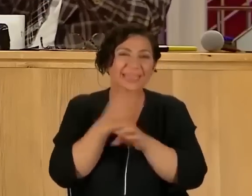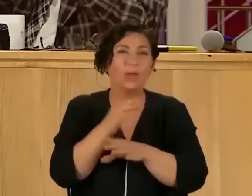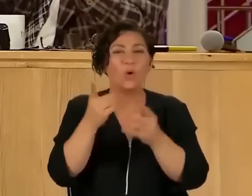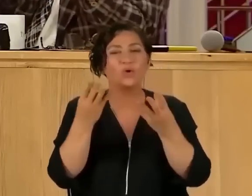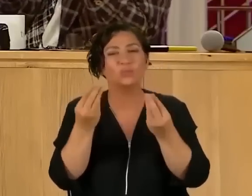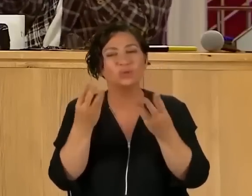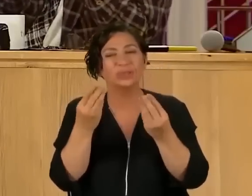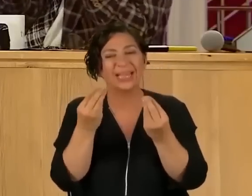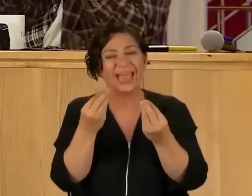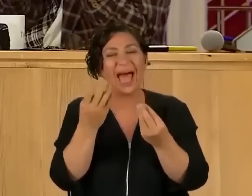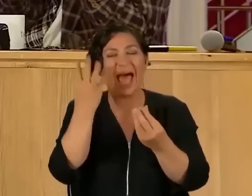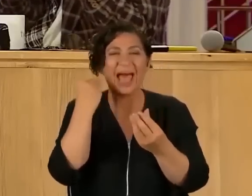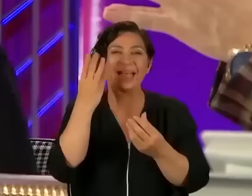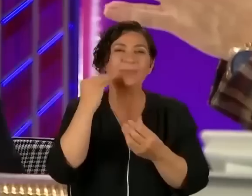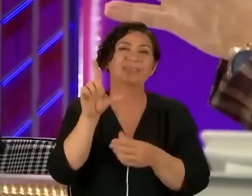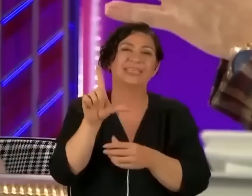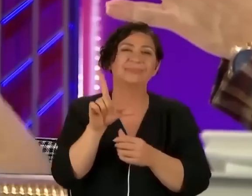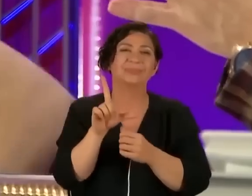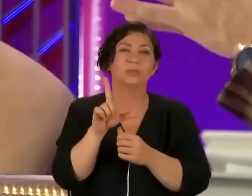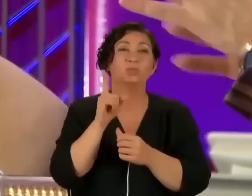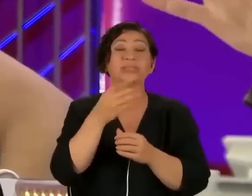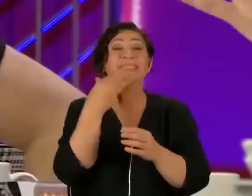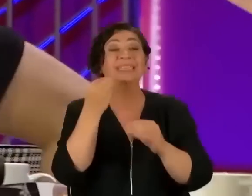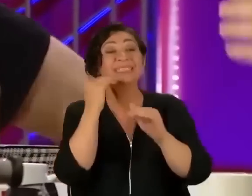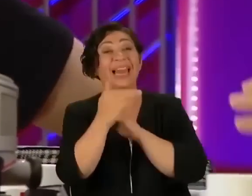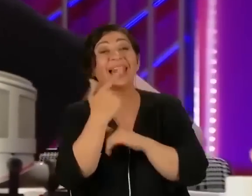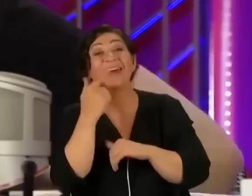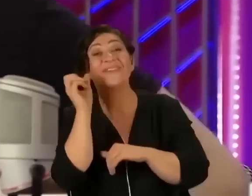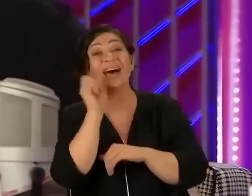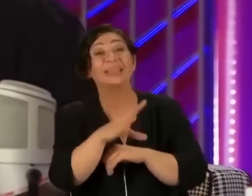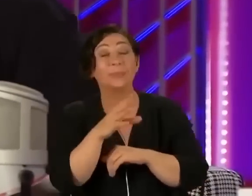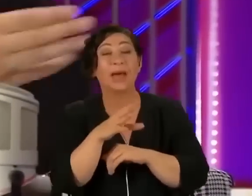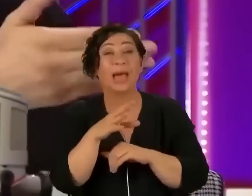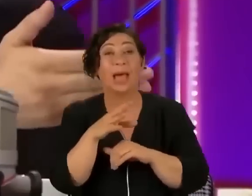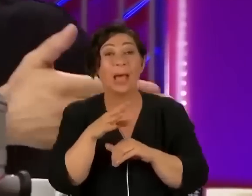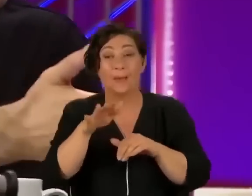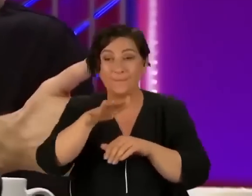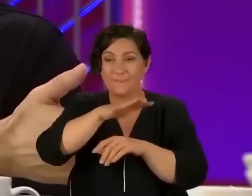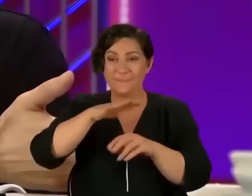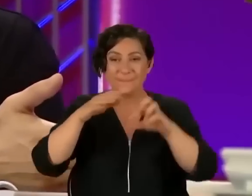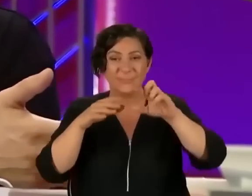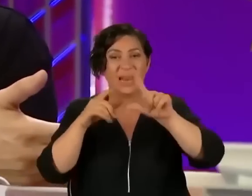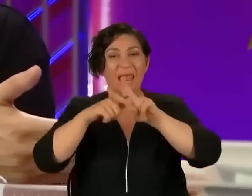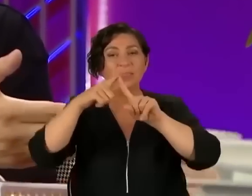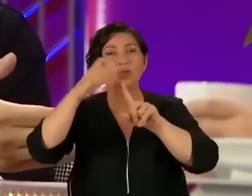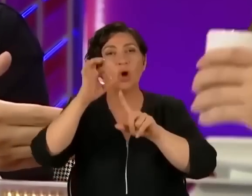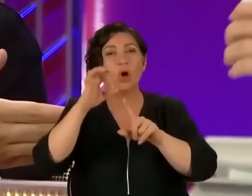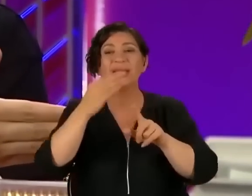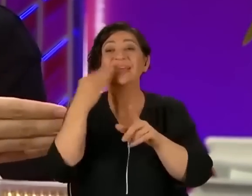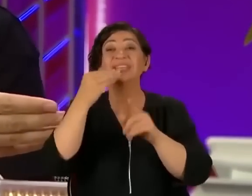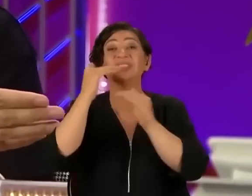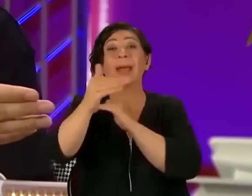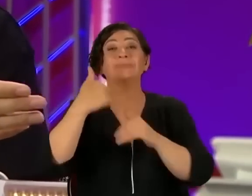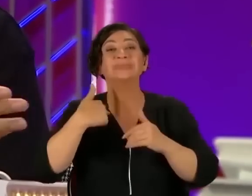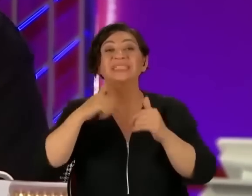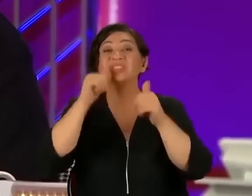o yumuşaklıkta algılanmalıydı. Abi bu gençlere laf etme olayı yani Platon'un bir sözü varmış herhalde. Gençler bizi hiç